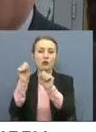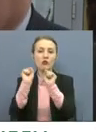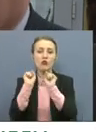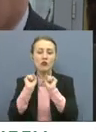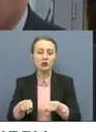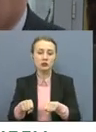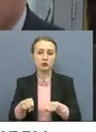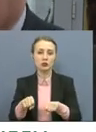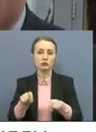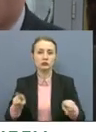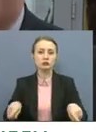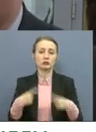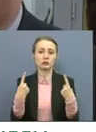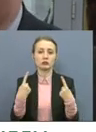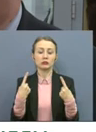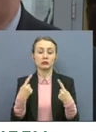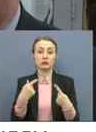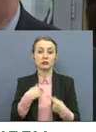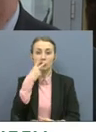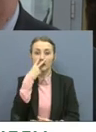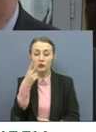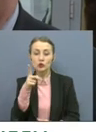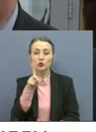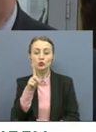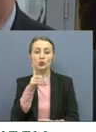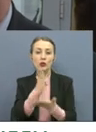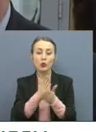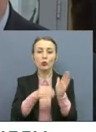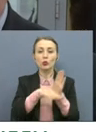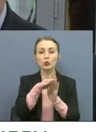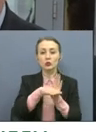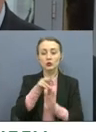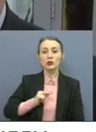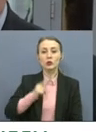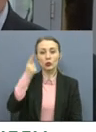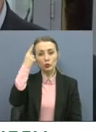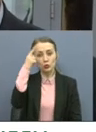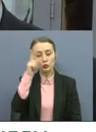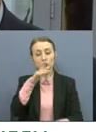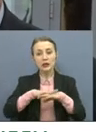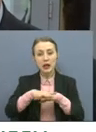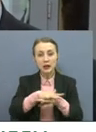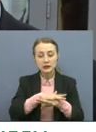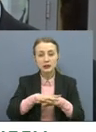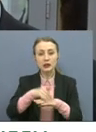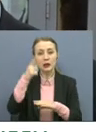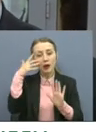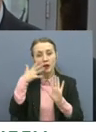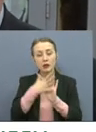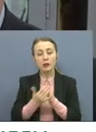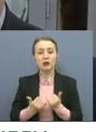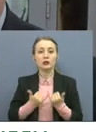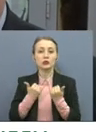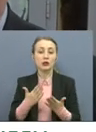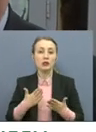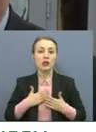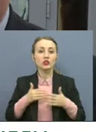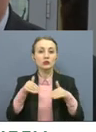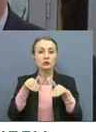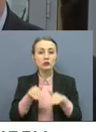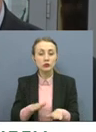Ермек Боранбайұлы қабылдайтын болады. Оның өз лауазымына лайықты немесе лайықсыз екендігін өңір басшысы шешеді. Себебі ол тікелей облыс басшылығының